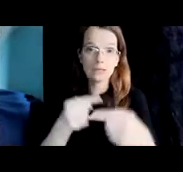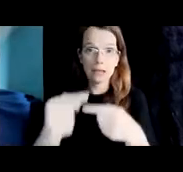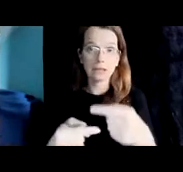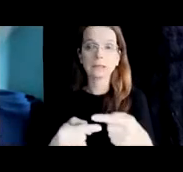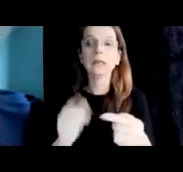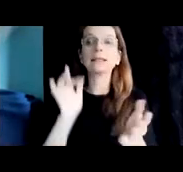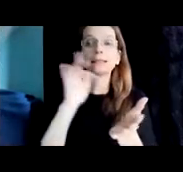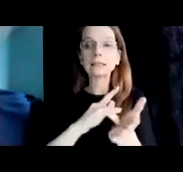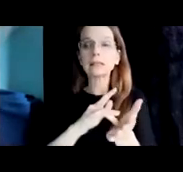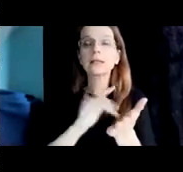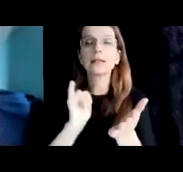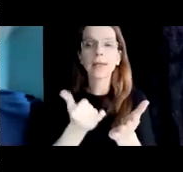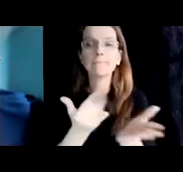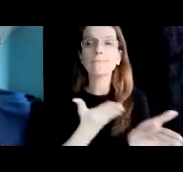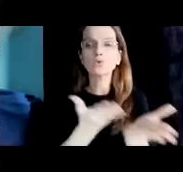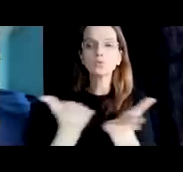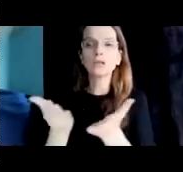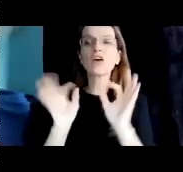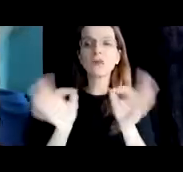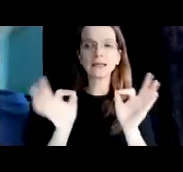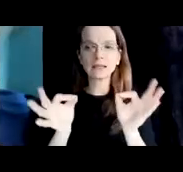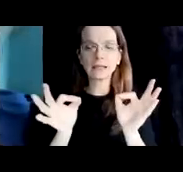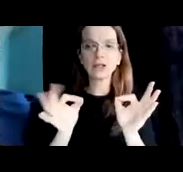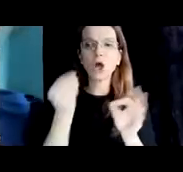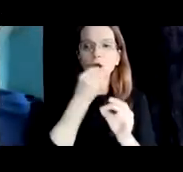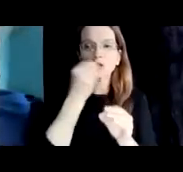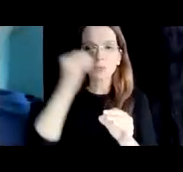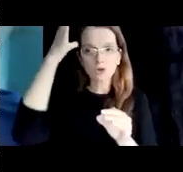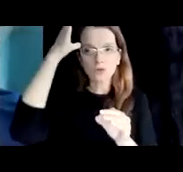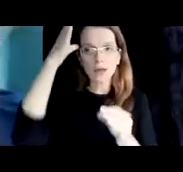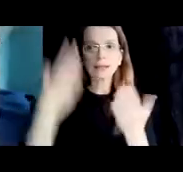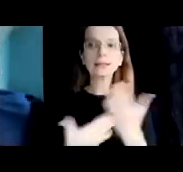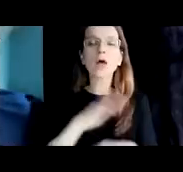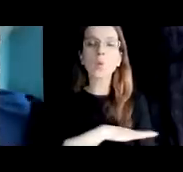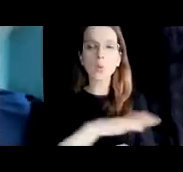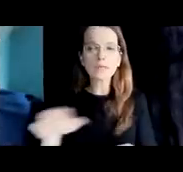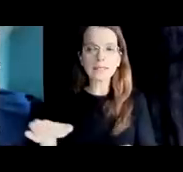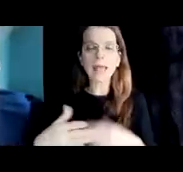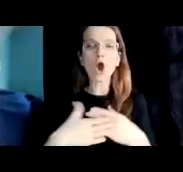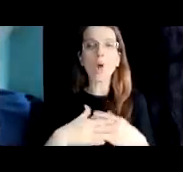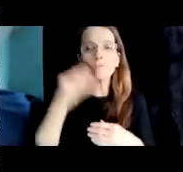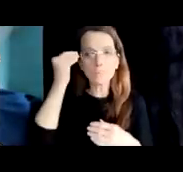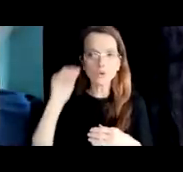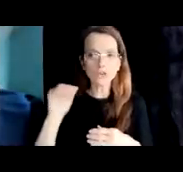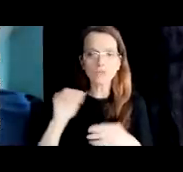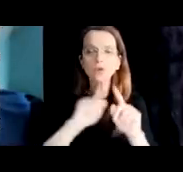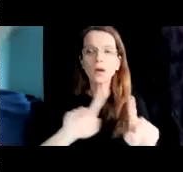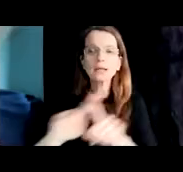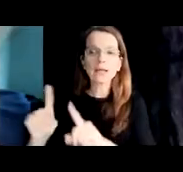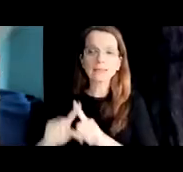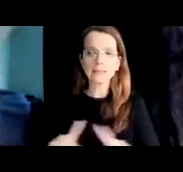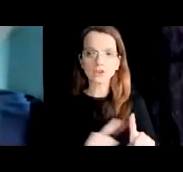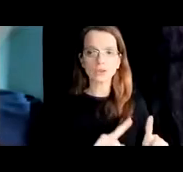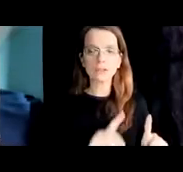katerega cilj je ponuditi kvalitetno izobraževanje za vse, ob upoštevanju različnosti in različnih